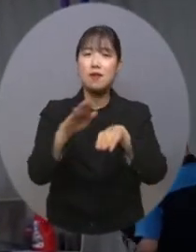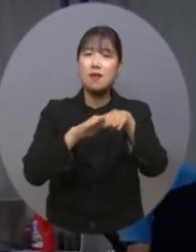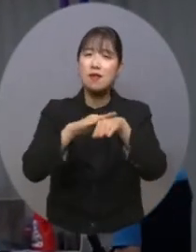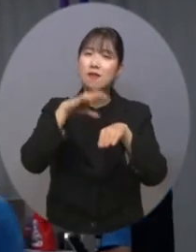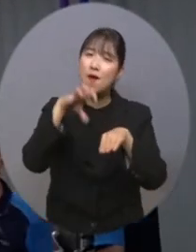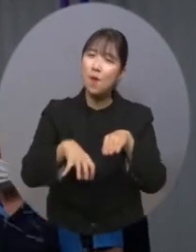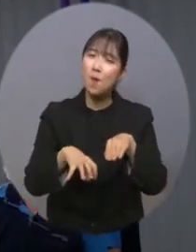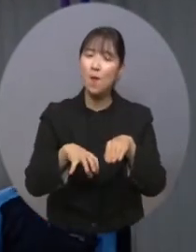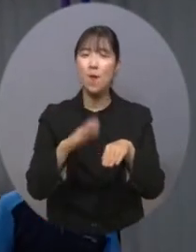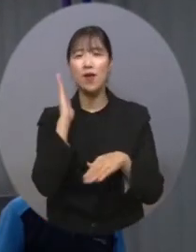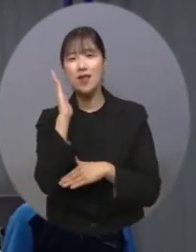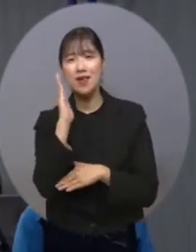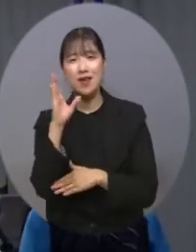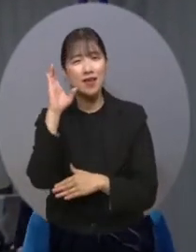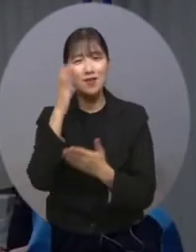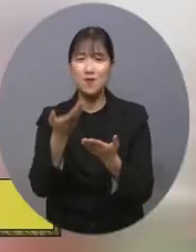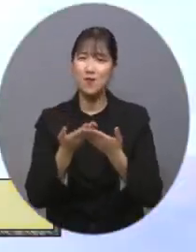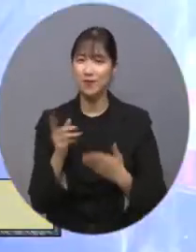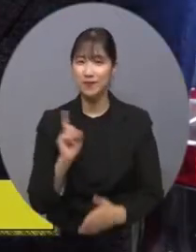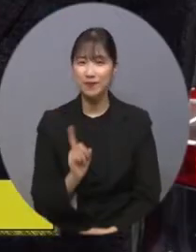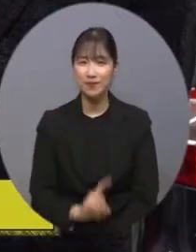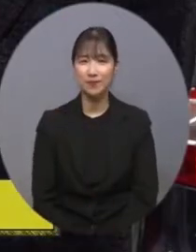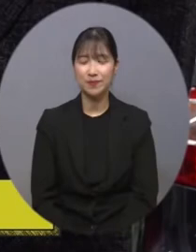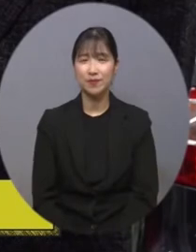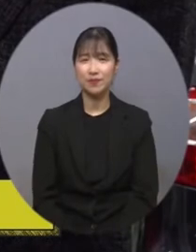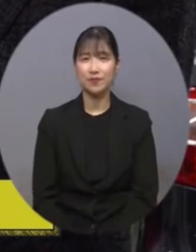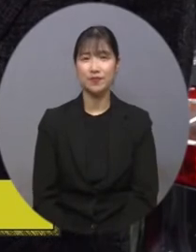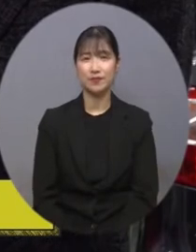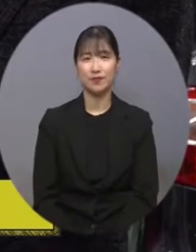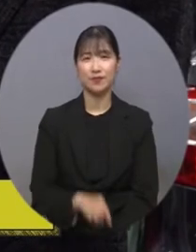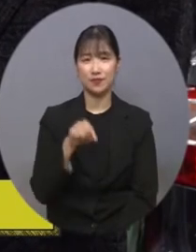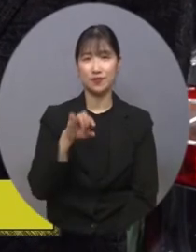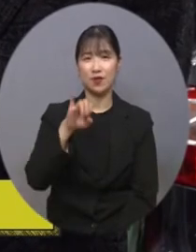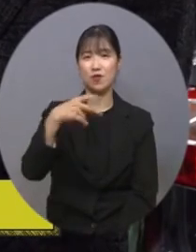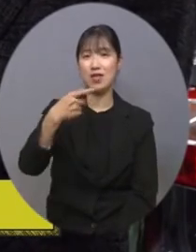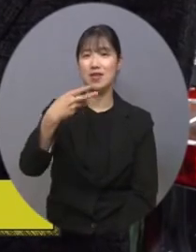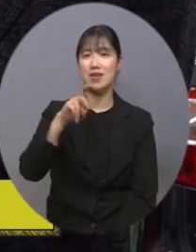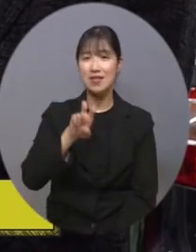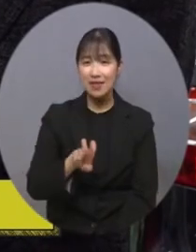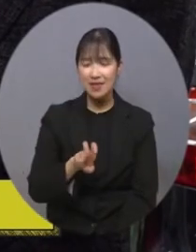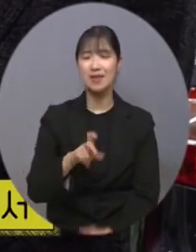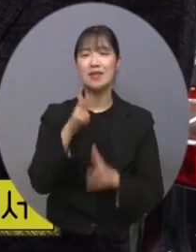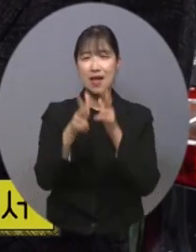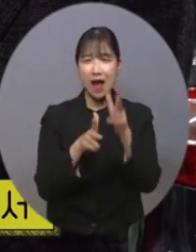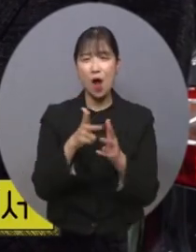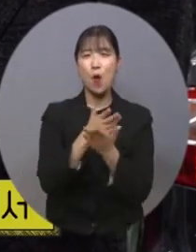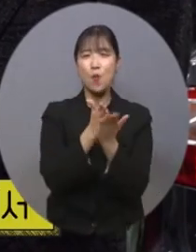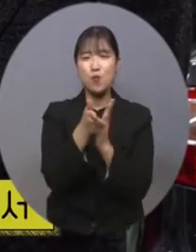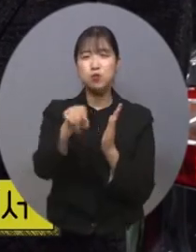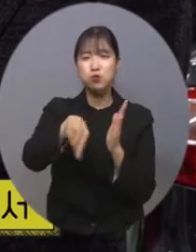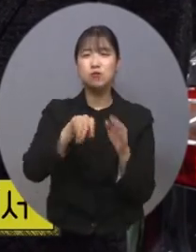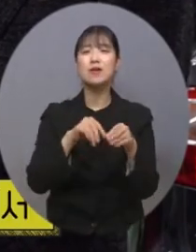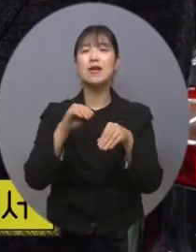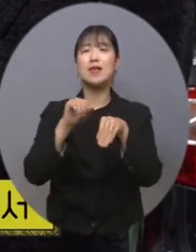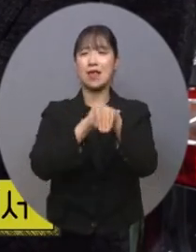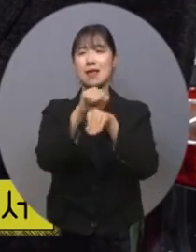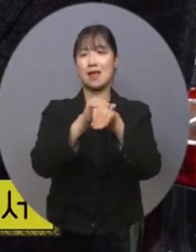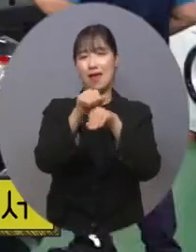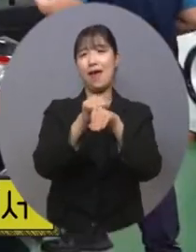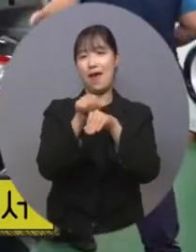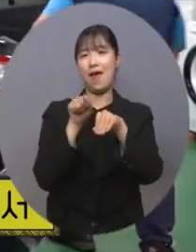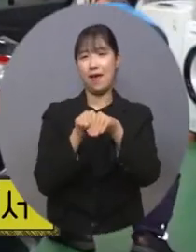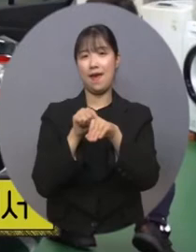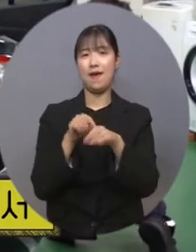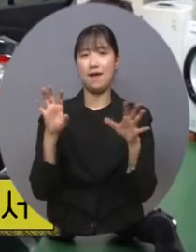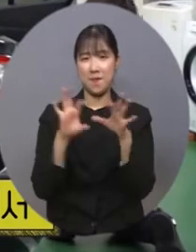또 어떤 이야기들을 들려주실까요? 네, 지금 위드림의 다양한 사업들 중 하나인 세차장에 나와